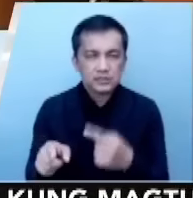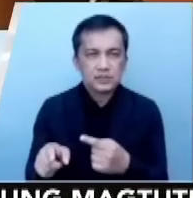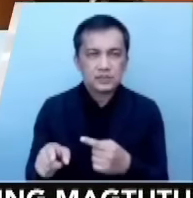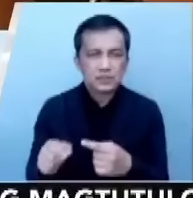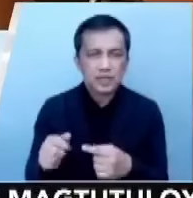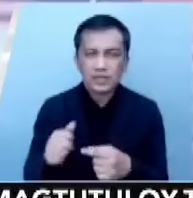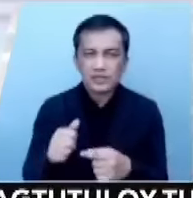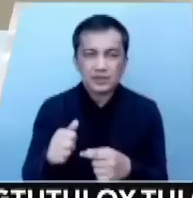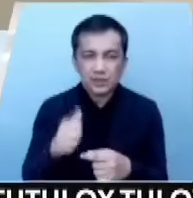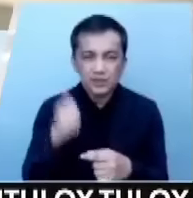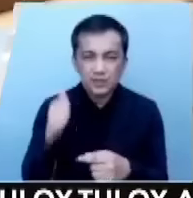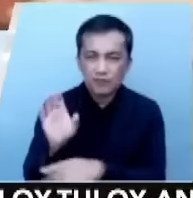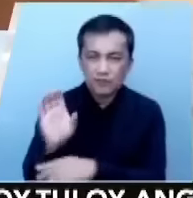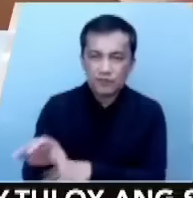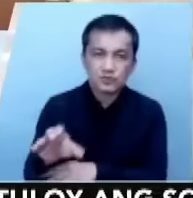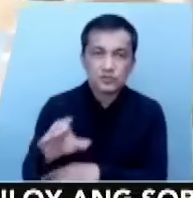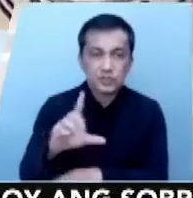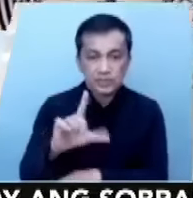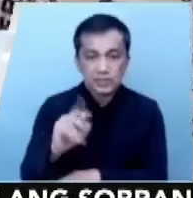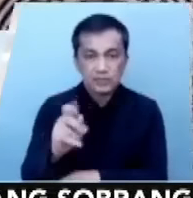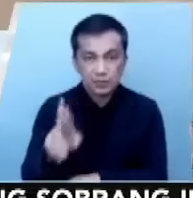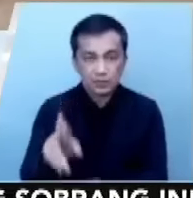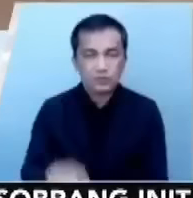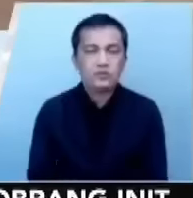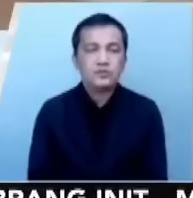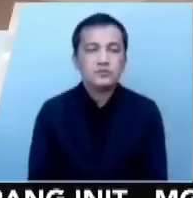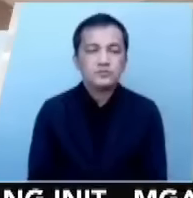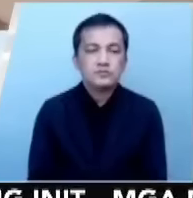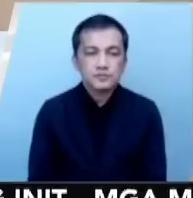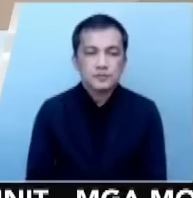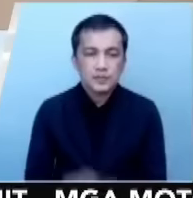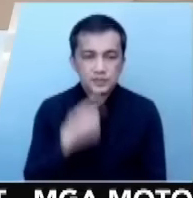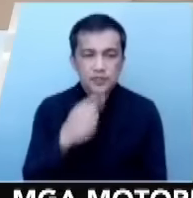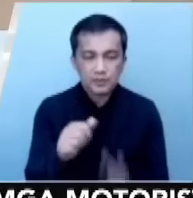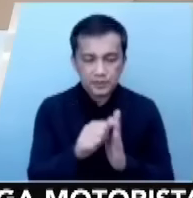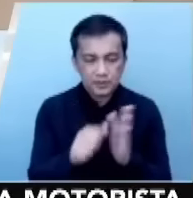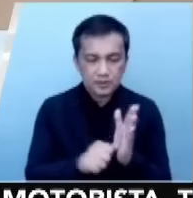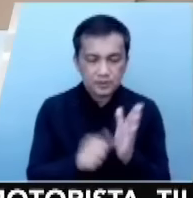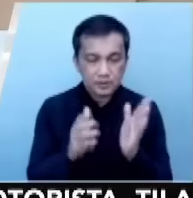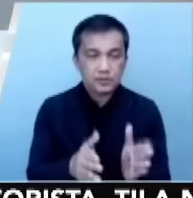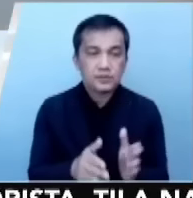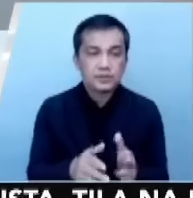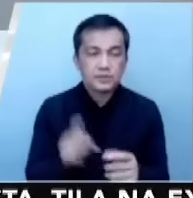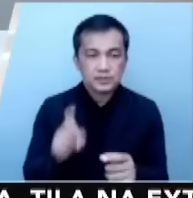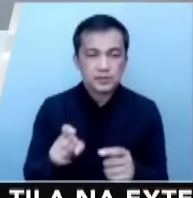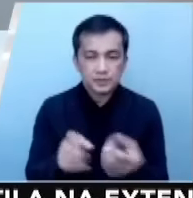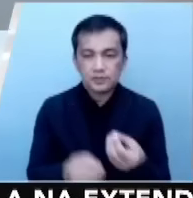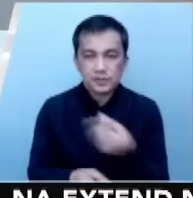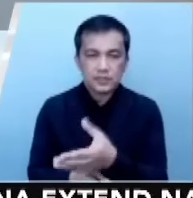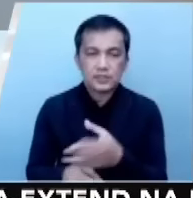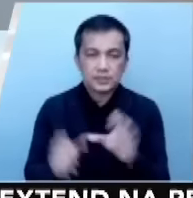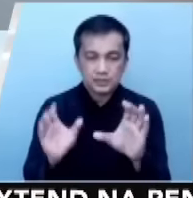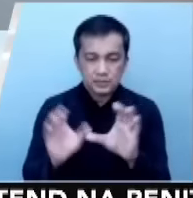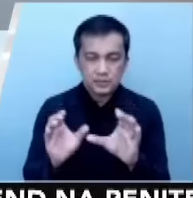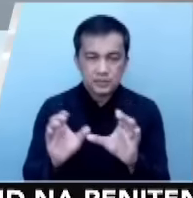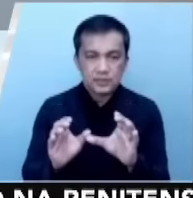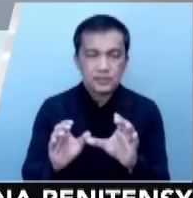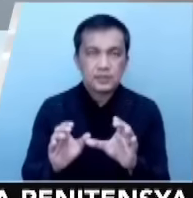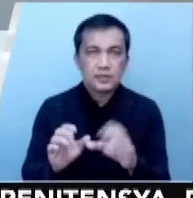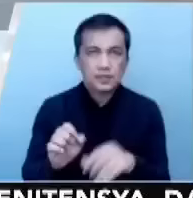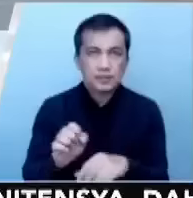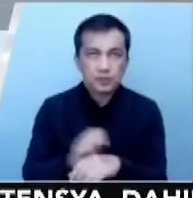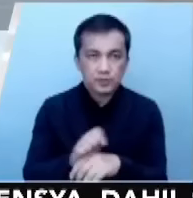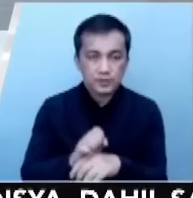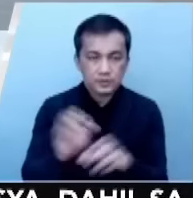forced labor. Ayon pa sa abogado, dapat din siyang mabigyan ng clearance o employment certificate